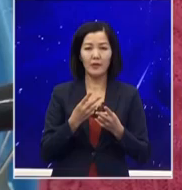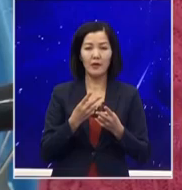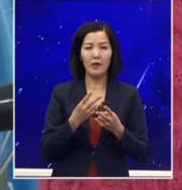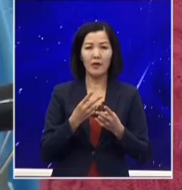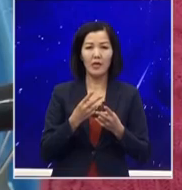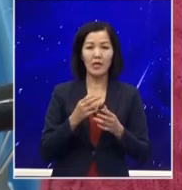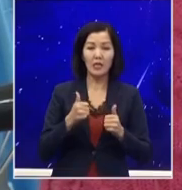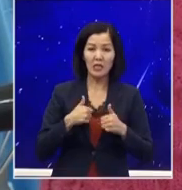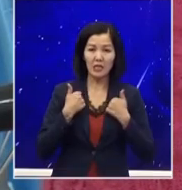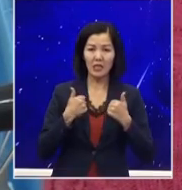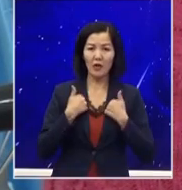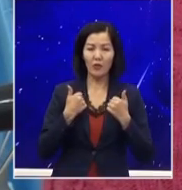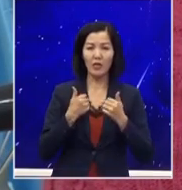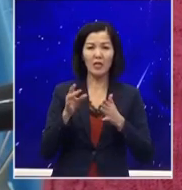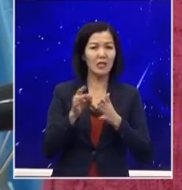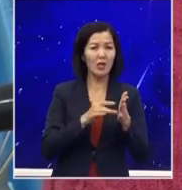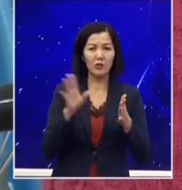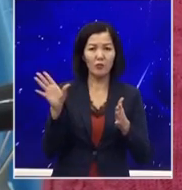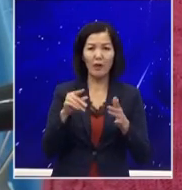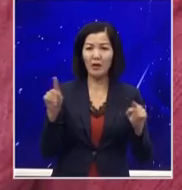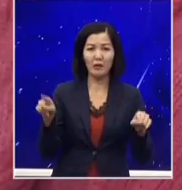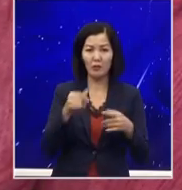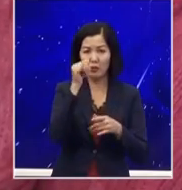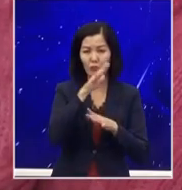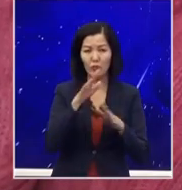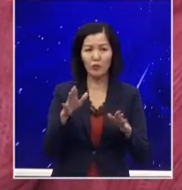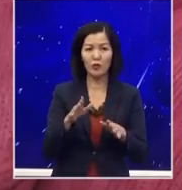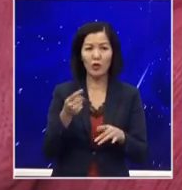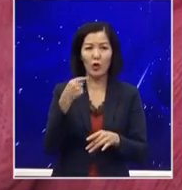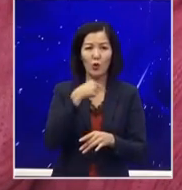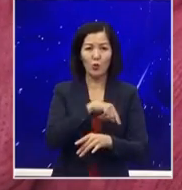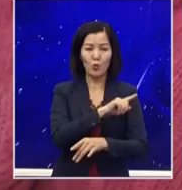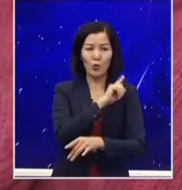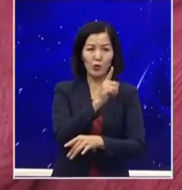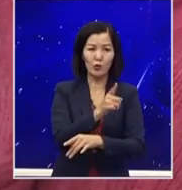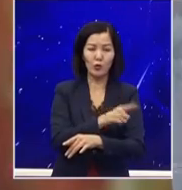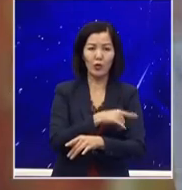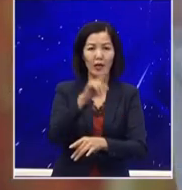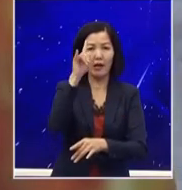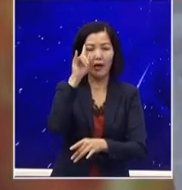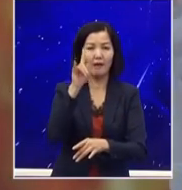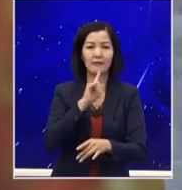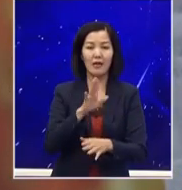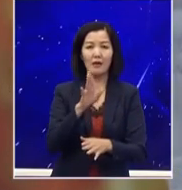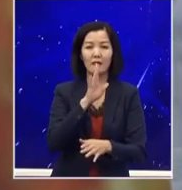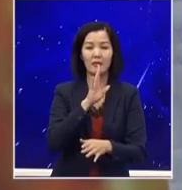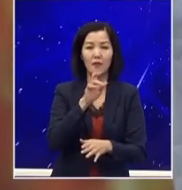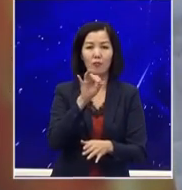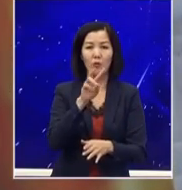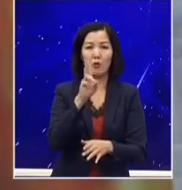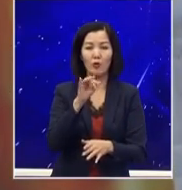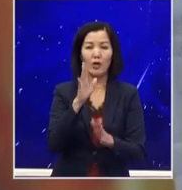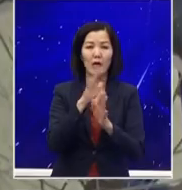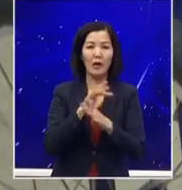болады. Ешқашанда бірден сразу бірдеңе бола қалмайды. Бұл рухы өр жігері құрыштай қазақ қызы Бұлғын Жұмабекова,